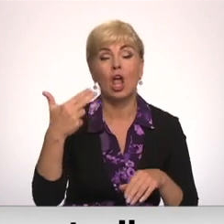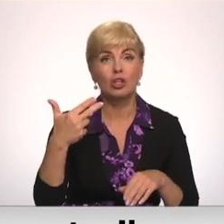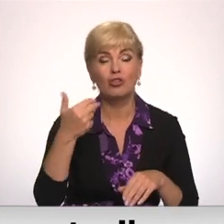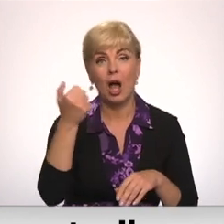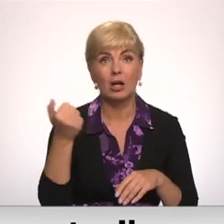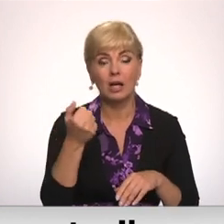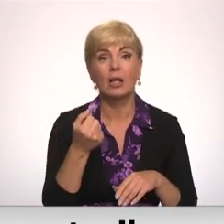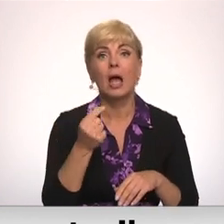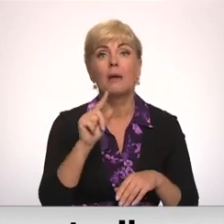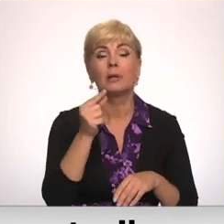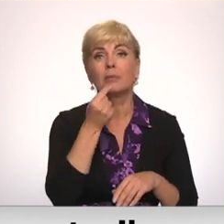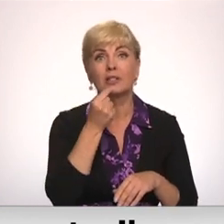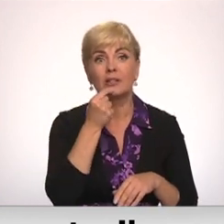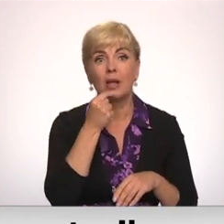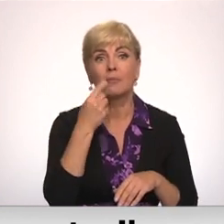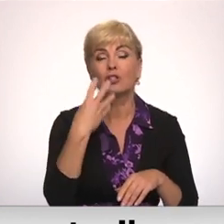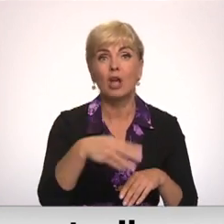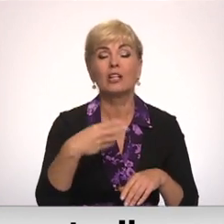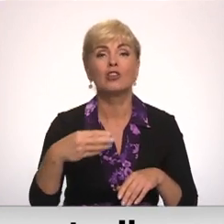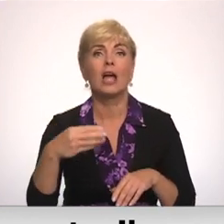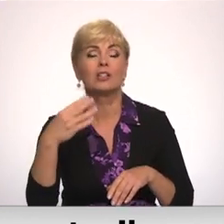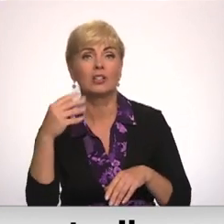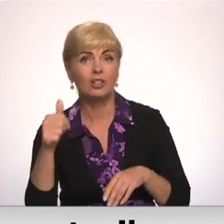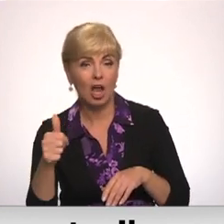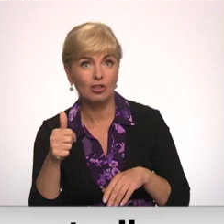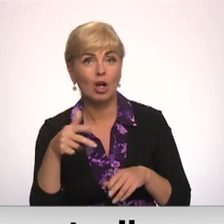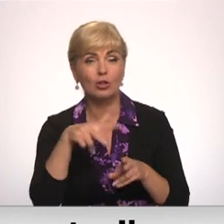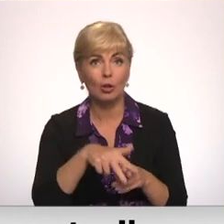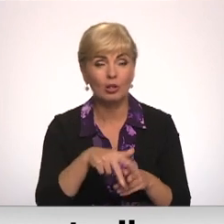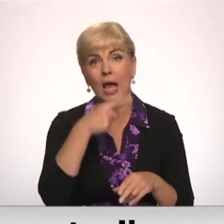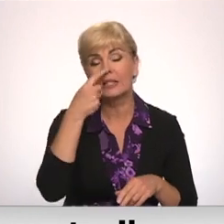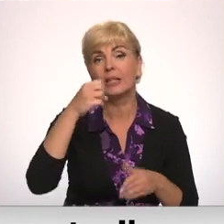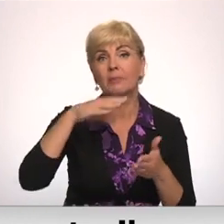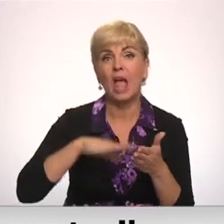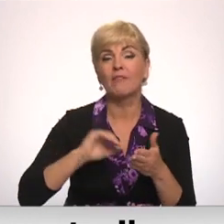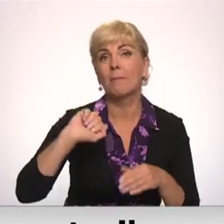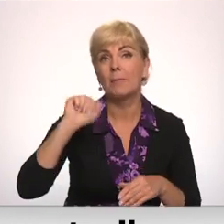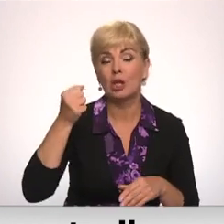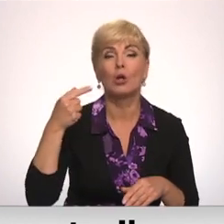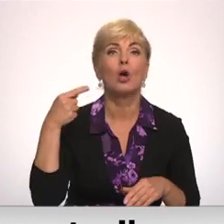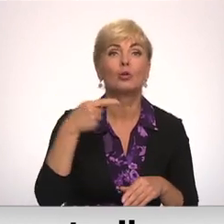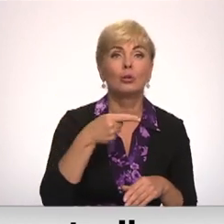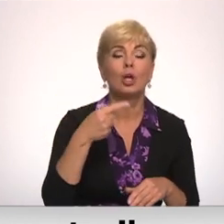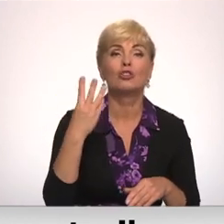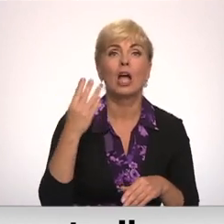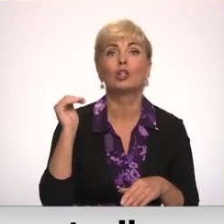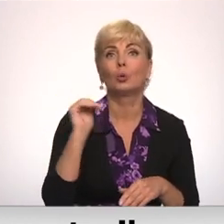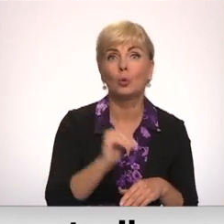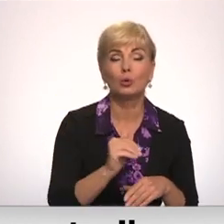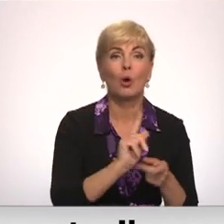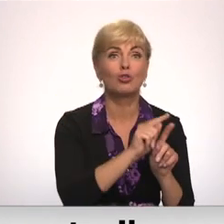ievies 60-40 slodzi, tie ir aptuveni 119 miljonu eiro un tie ir 4000